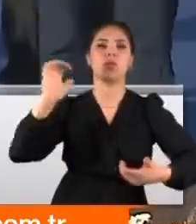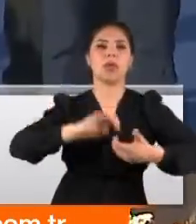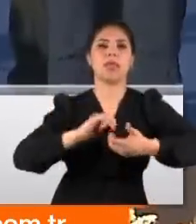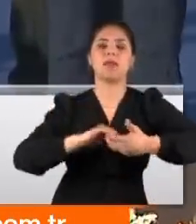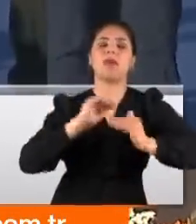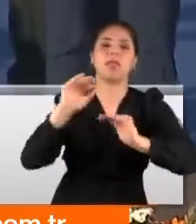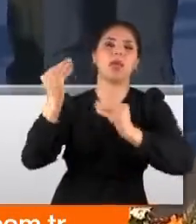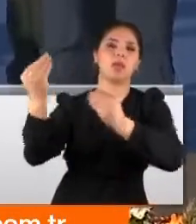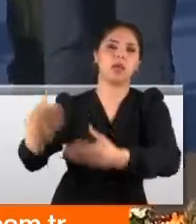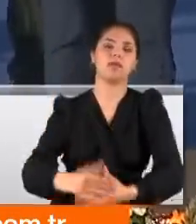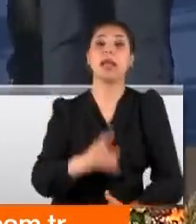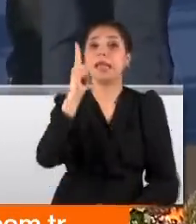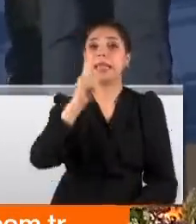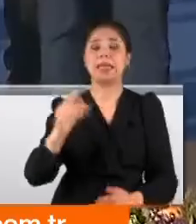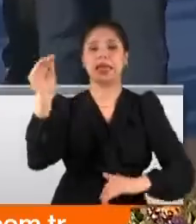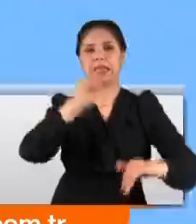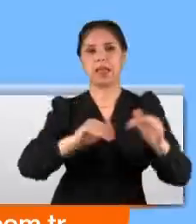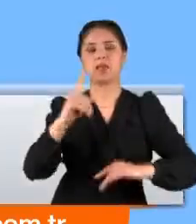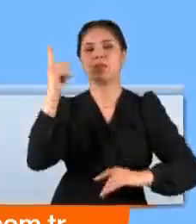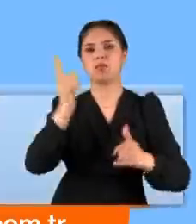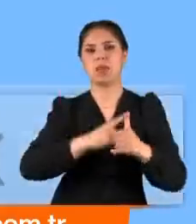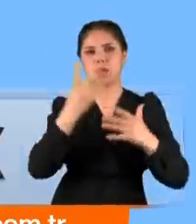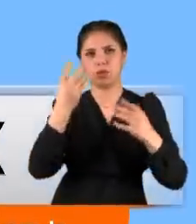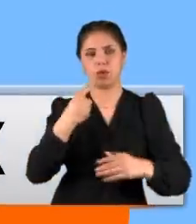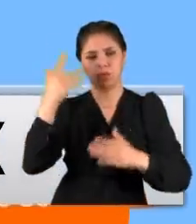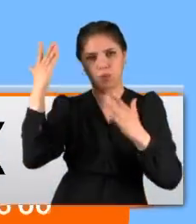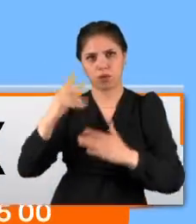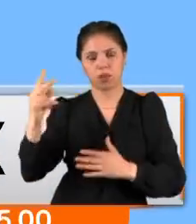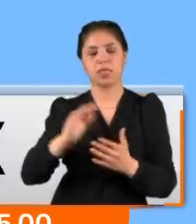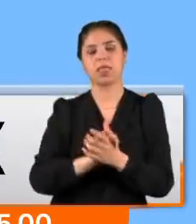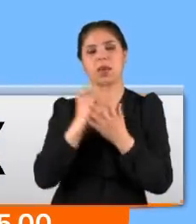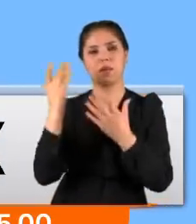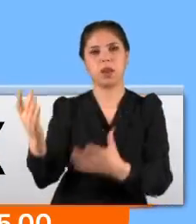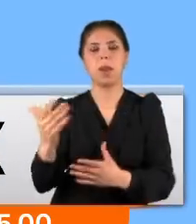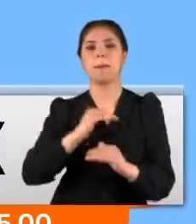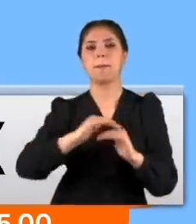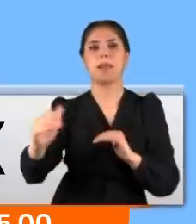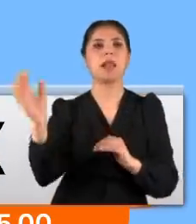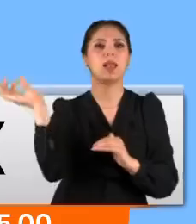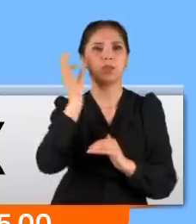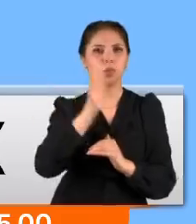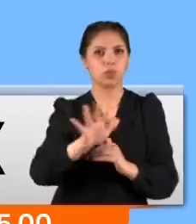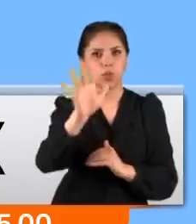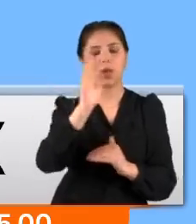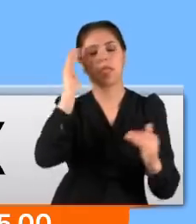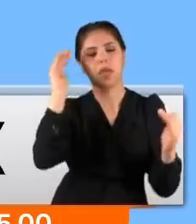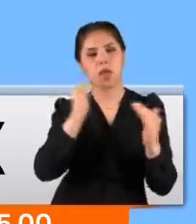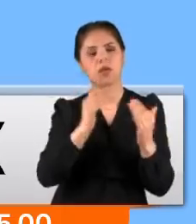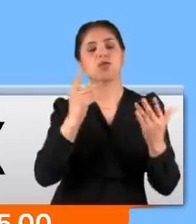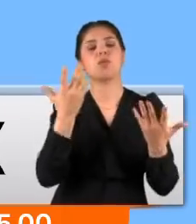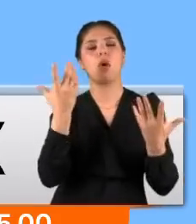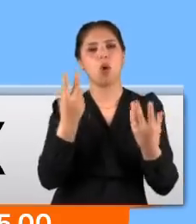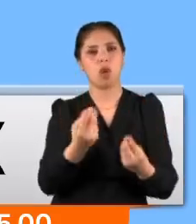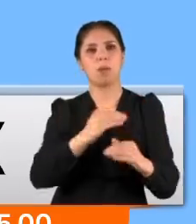açık destek verdi. İlk turu birincilikle bitiren Sayın Cumhurbaşkanı'nı tebrik ediyorum. Milletini duyanlar, istişareye açık olanlar